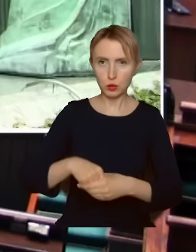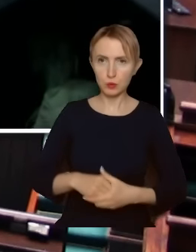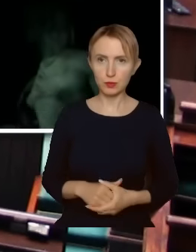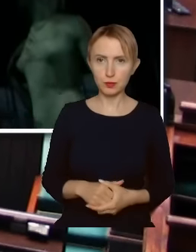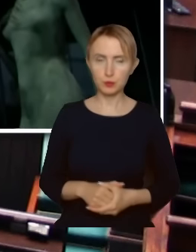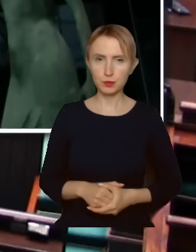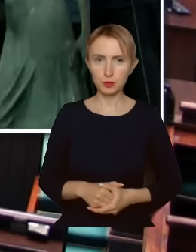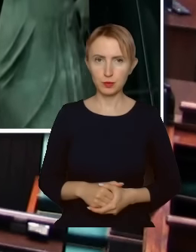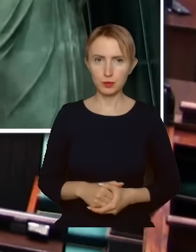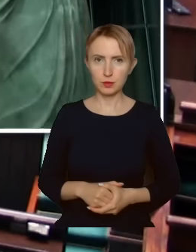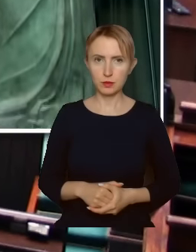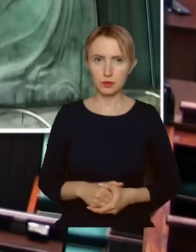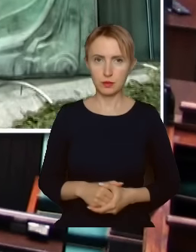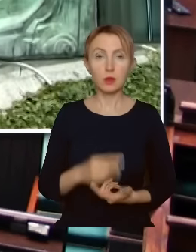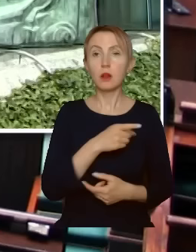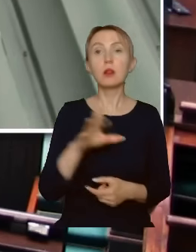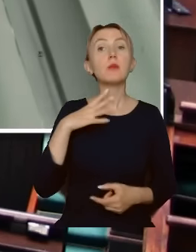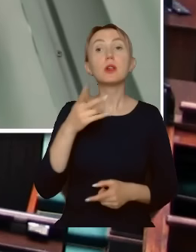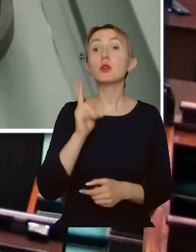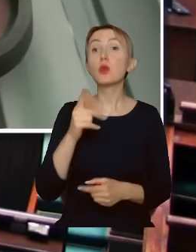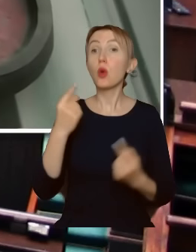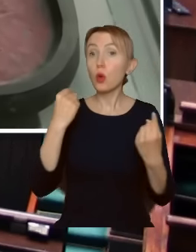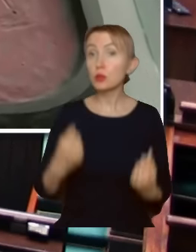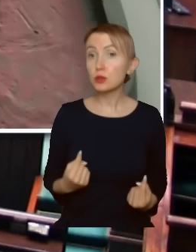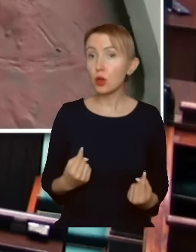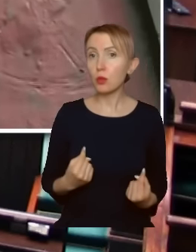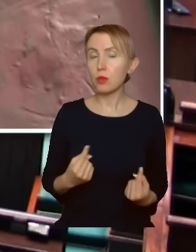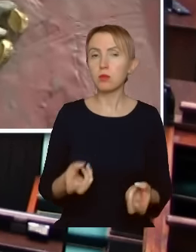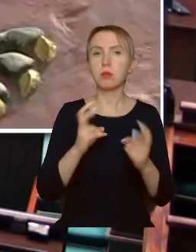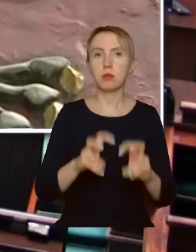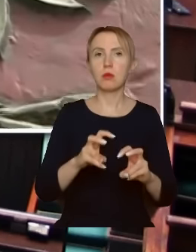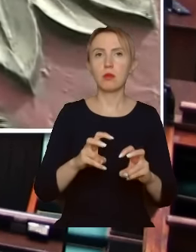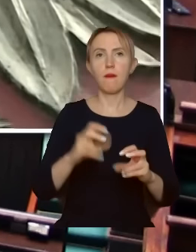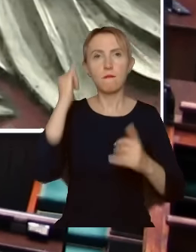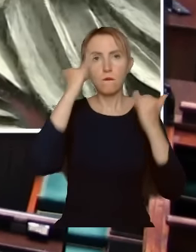to kim oni byli No to byli osobami powołanymi w